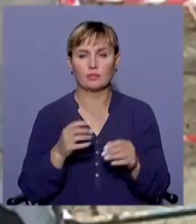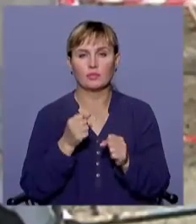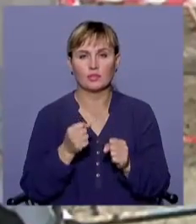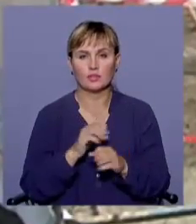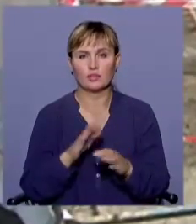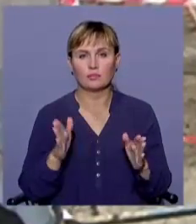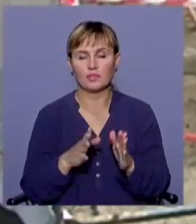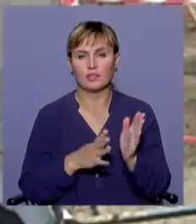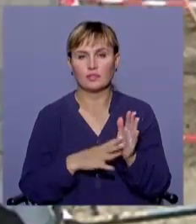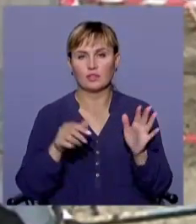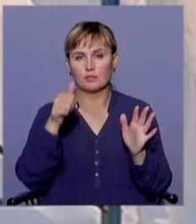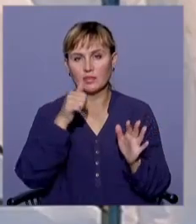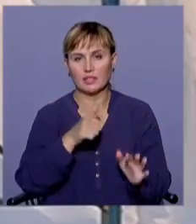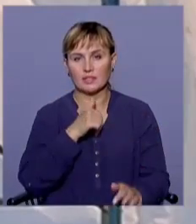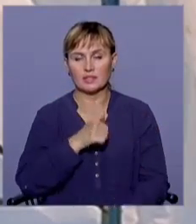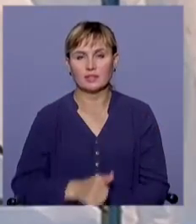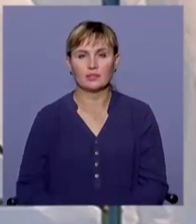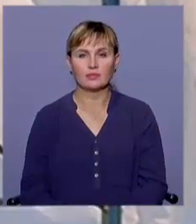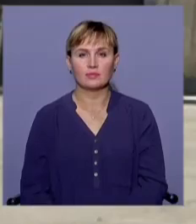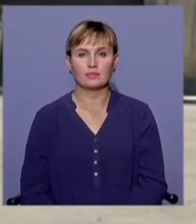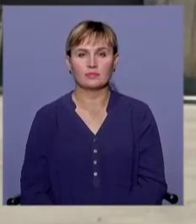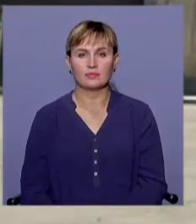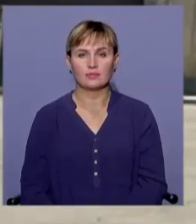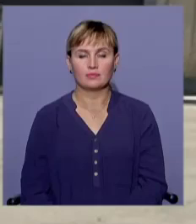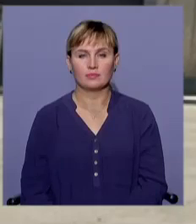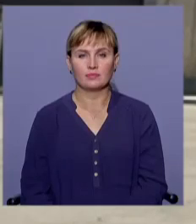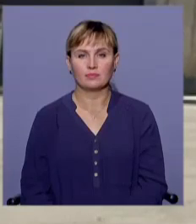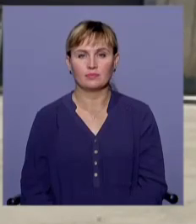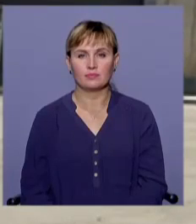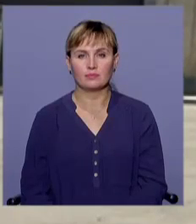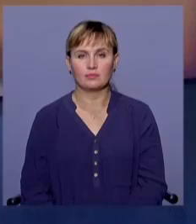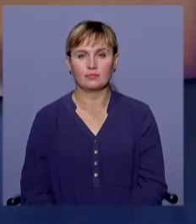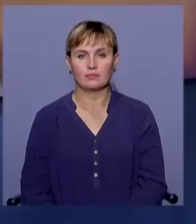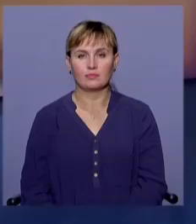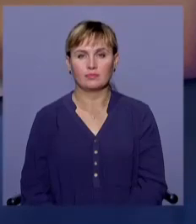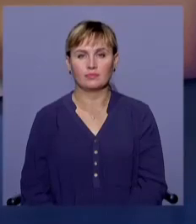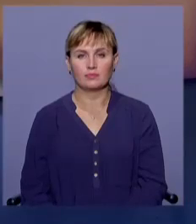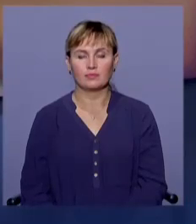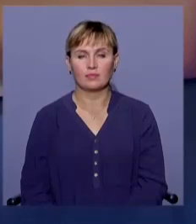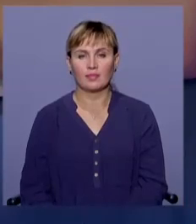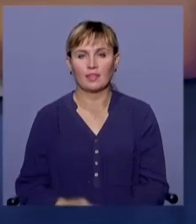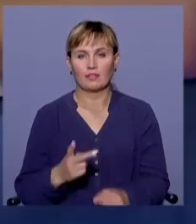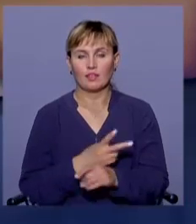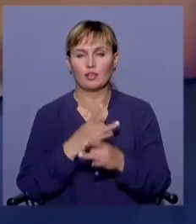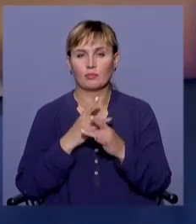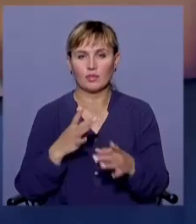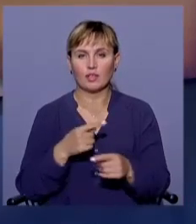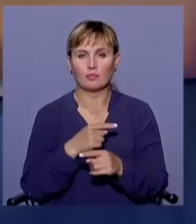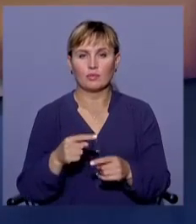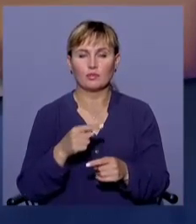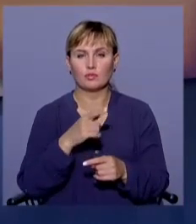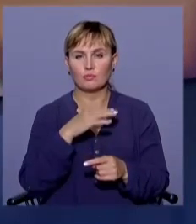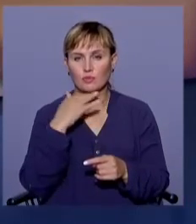не менее 9 месяцев. Айбану Анарбаева, Валерий Тобалдиев, телеканал Алматы. Двойной праздник отмечают